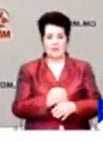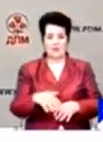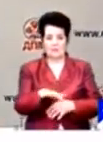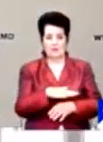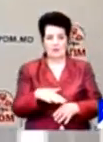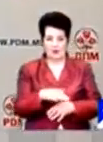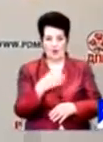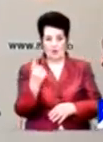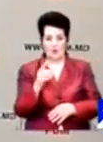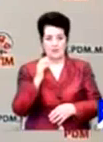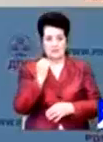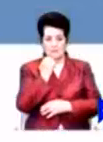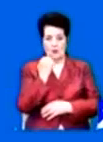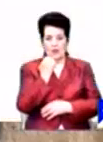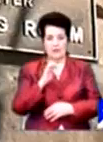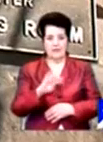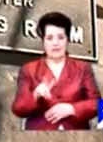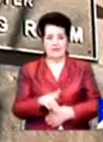circumscripția uninominală Nisporeni.